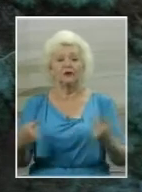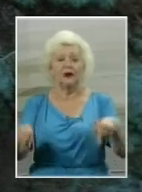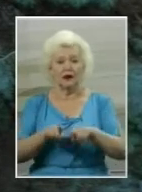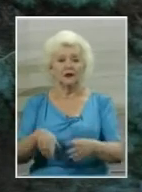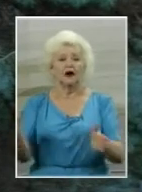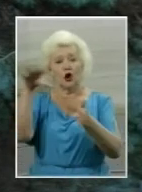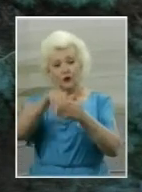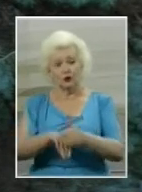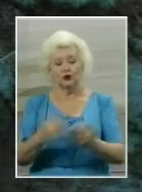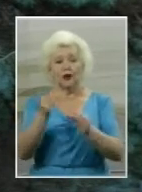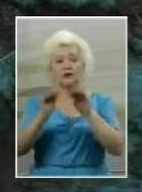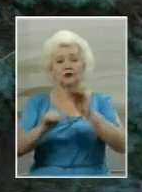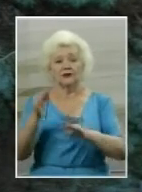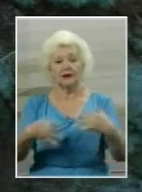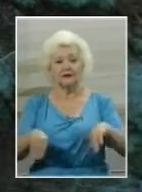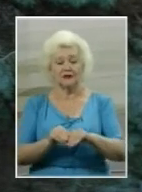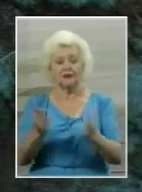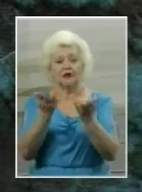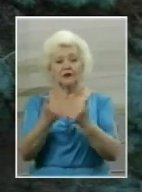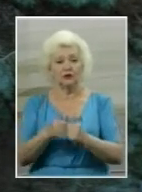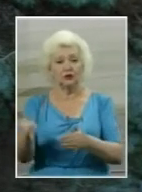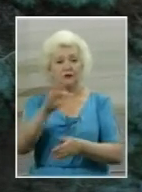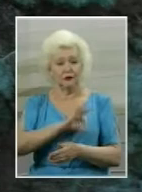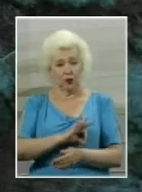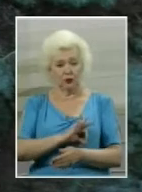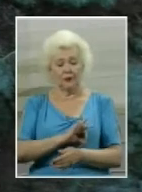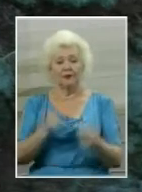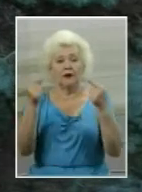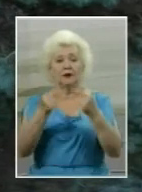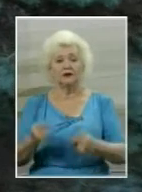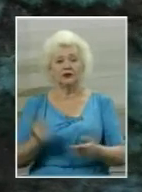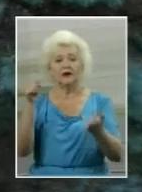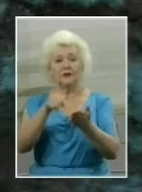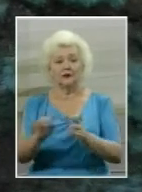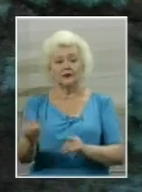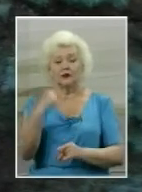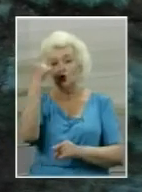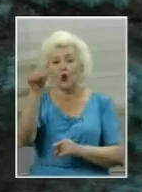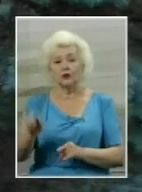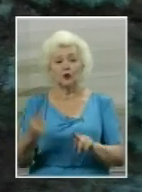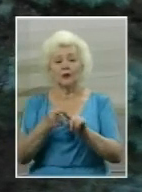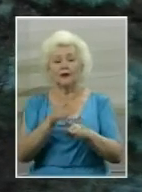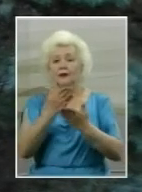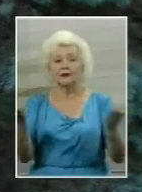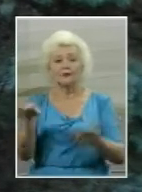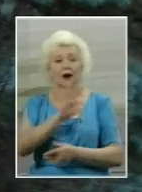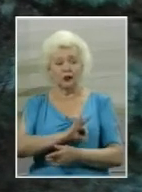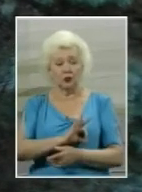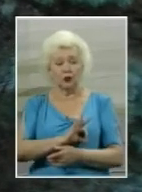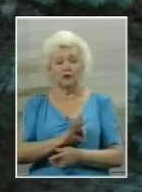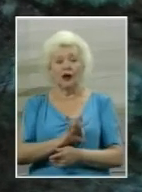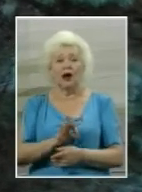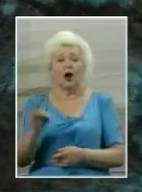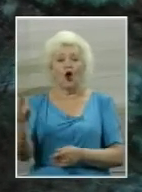маємо включати до складу сім'ї, родини і враховувати її доходи. Чітко визначено, що особа, яка не має доходів, тобто особа,